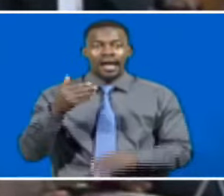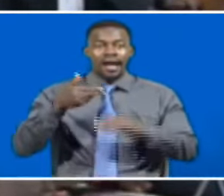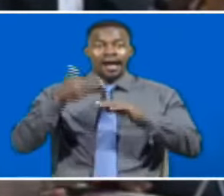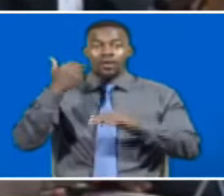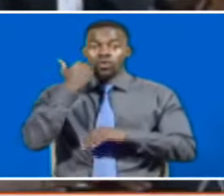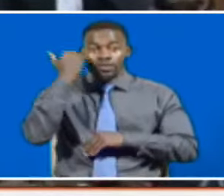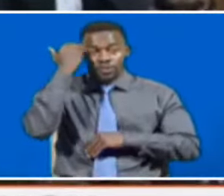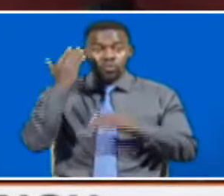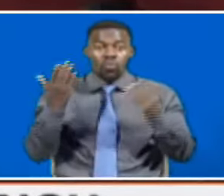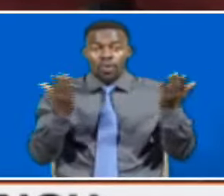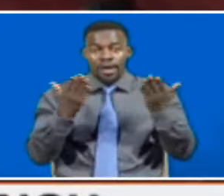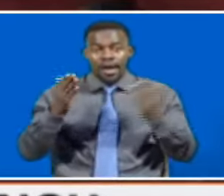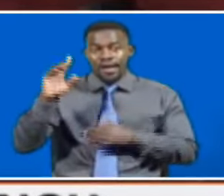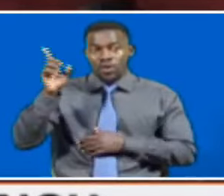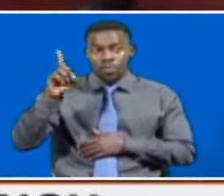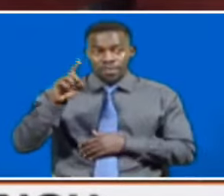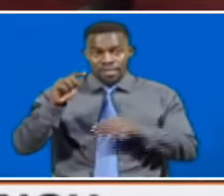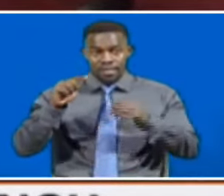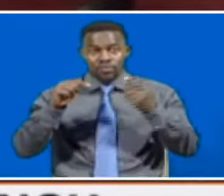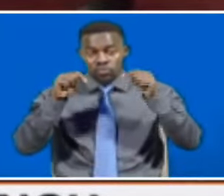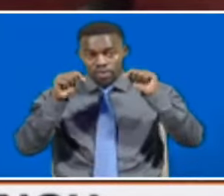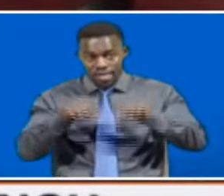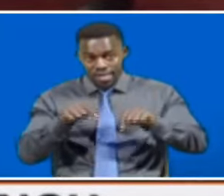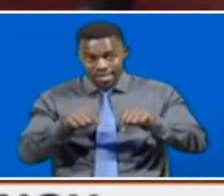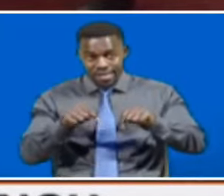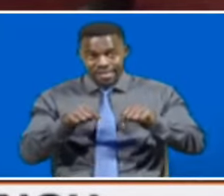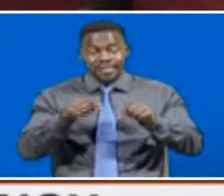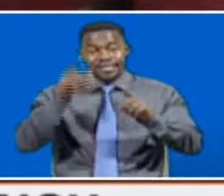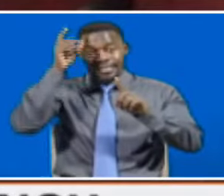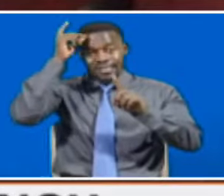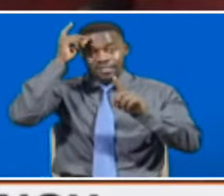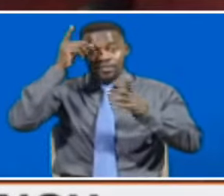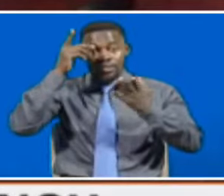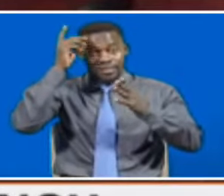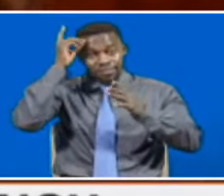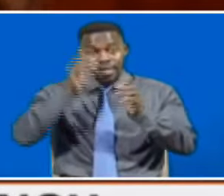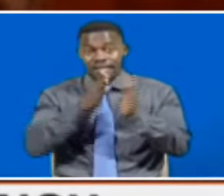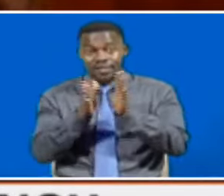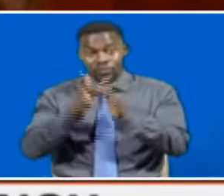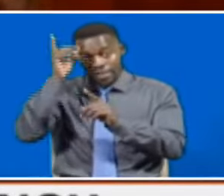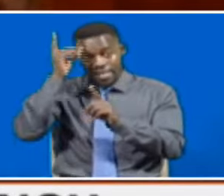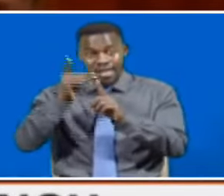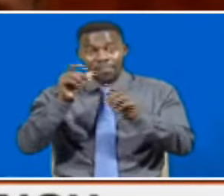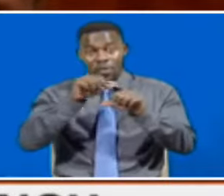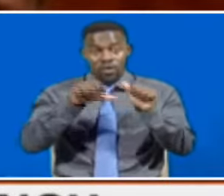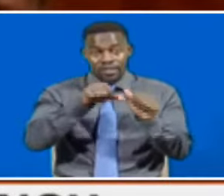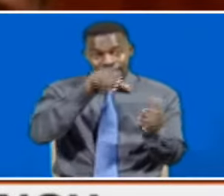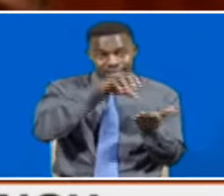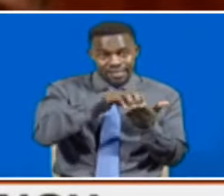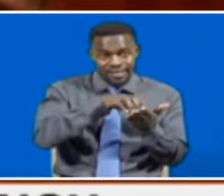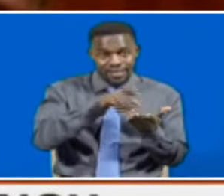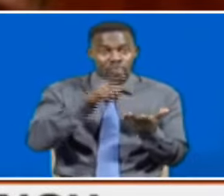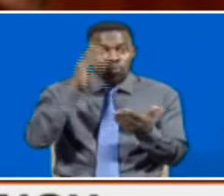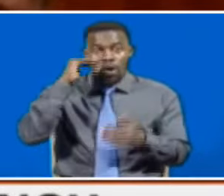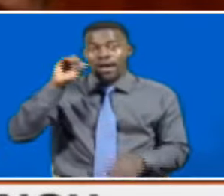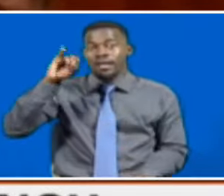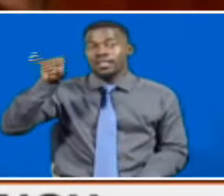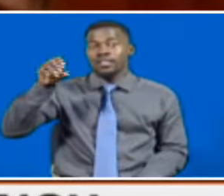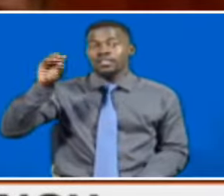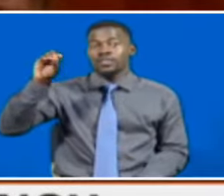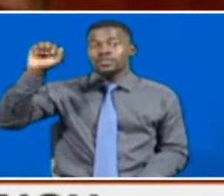jijini Nairobi iliafikia uamuzi kuwa ushahidi uliowasilishwa mbele ya mahakama hiyo ilikuwa imedhibitisha kuwa Joseph